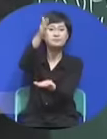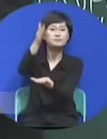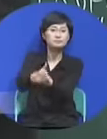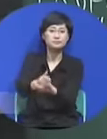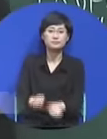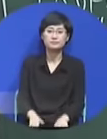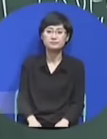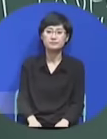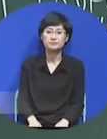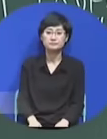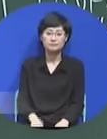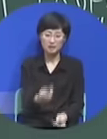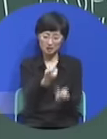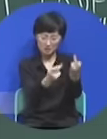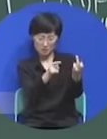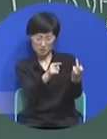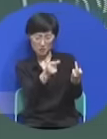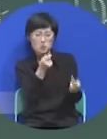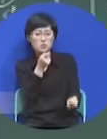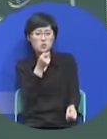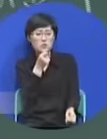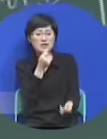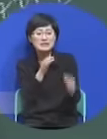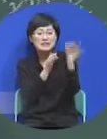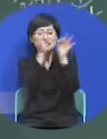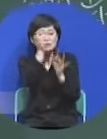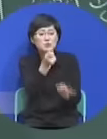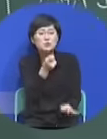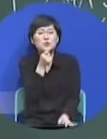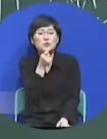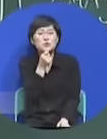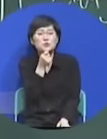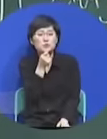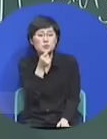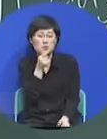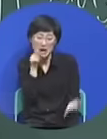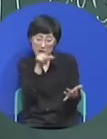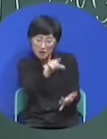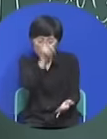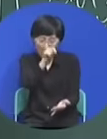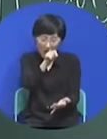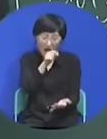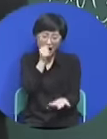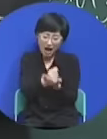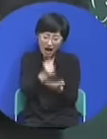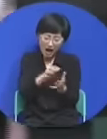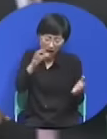现在你们指着弟兄这些批判弟兄都要撇弃. 형제 눈에 있는 조그만한 티그를 어떻게 발견했냐? 그거를 내버리라.